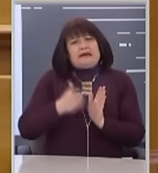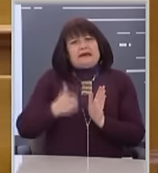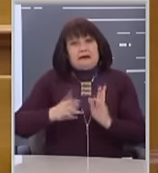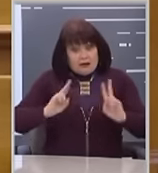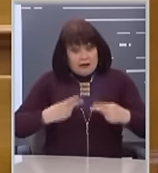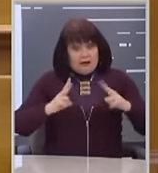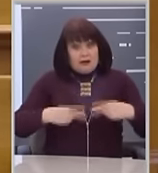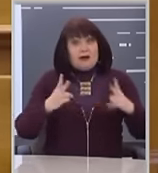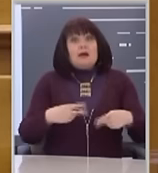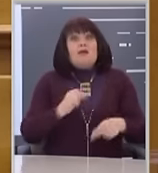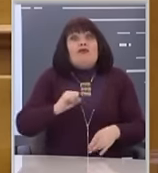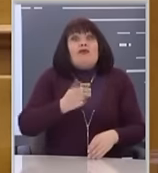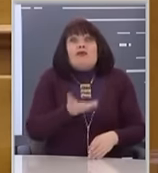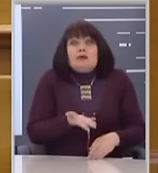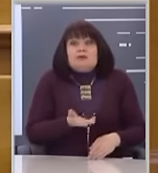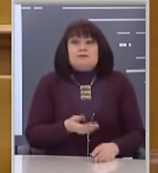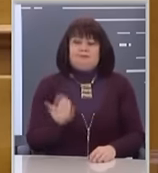φως. Θα μου πείτε,